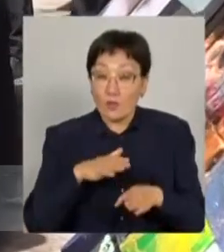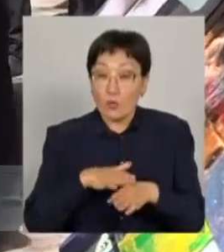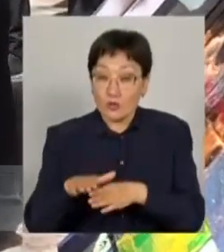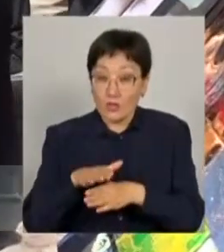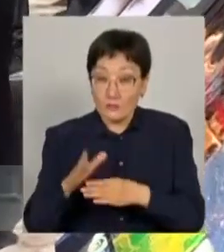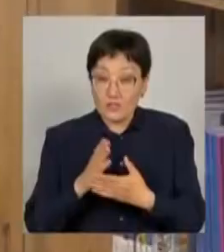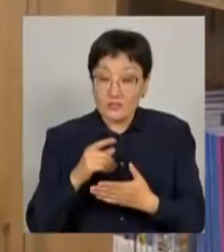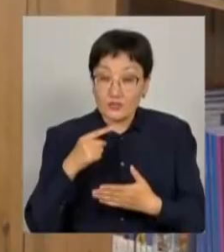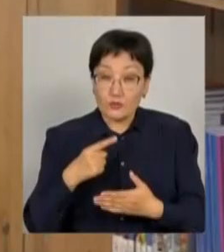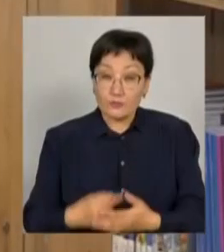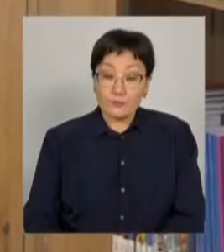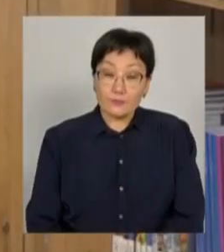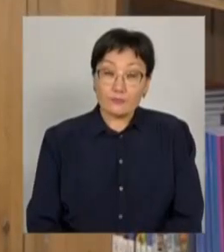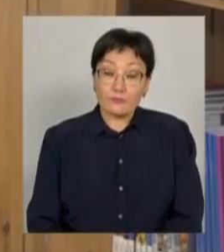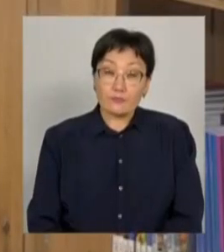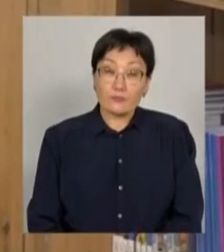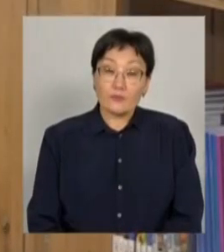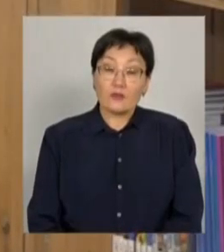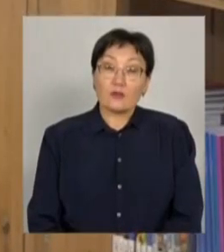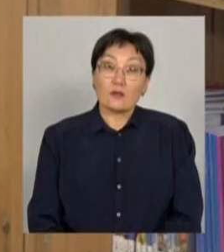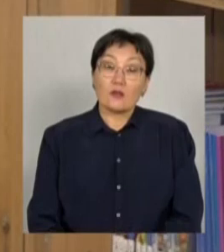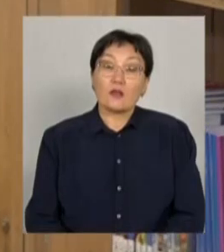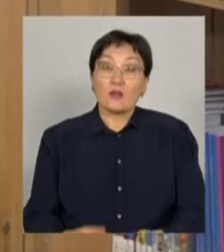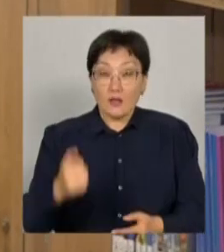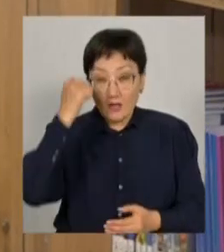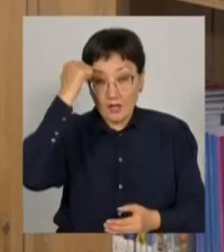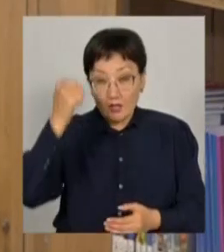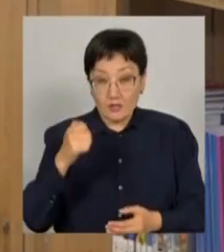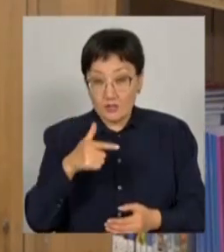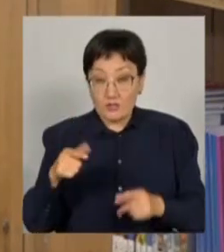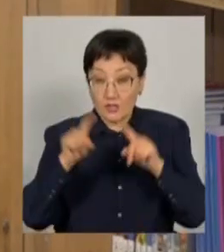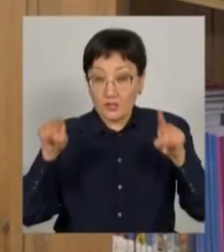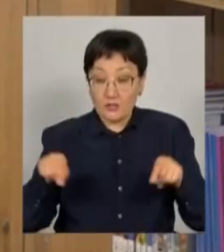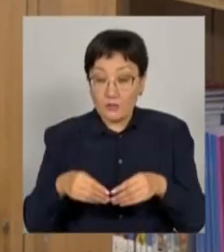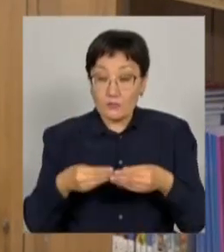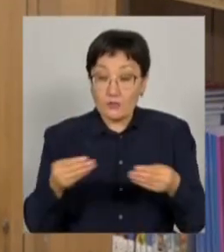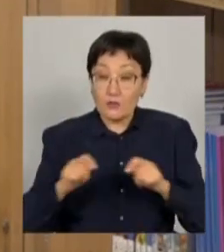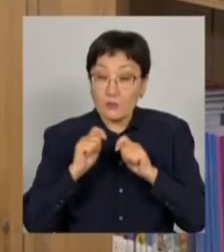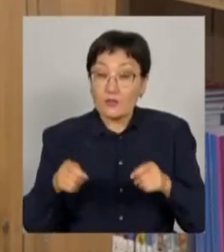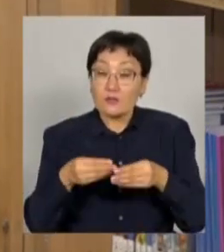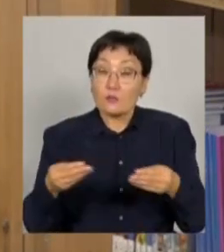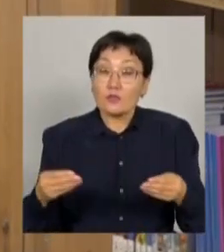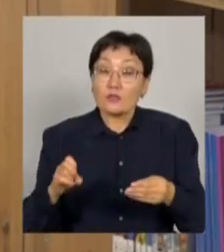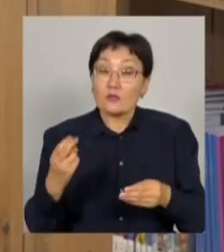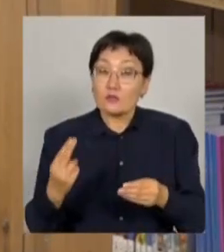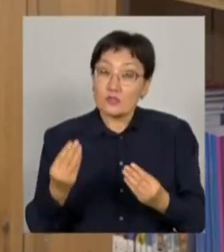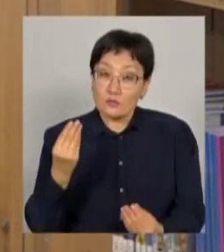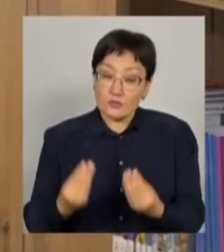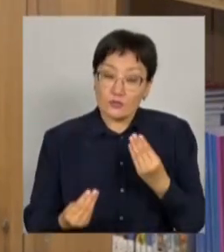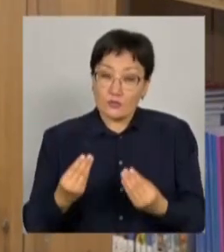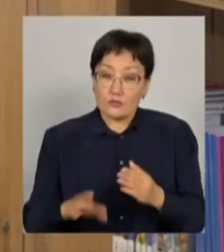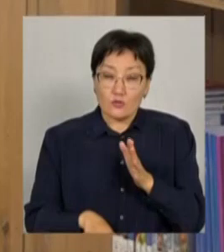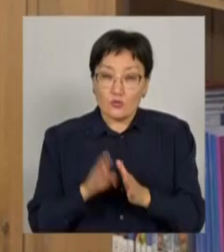дейді. Алғыс хаттар береміз, сыйлықтар береміз, жаңағы ұлттық ойындар, жаңағы жақсы